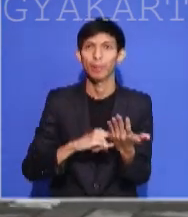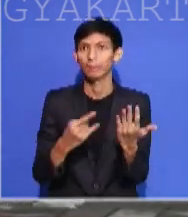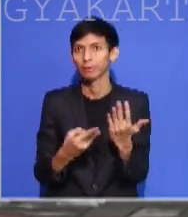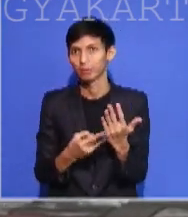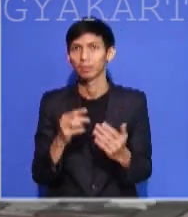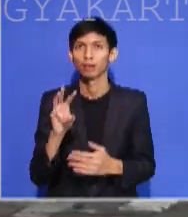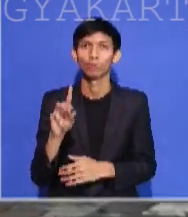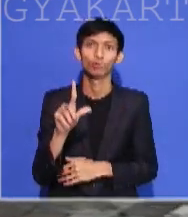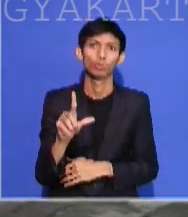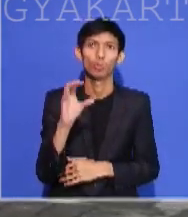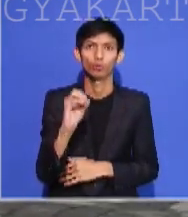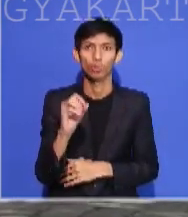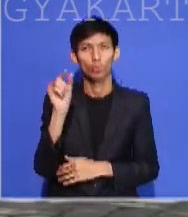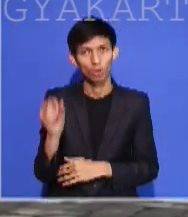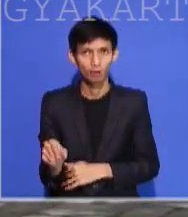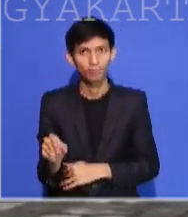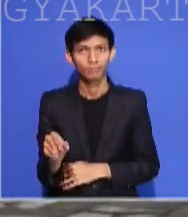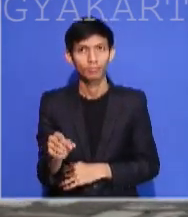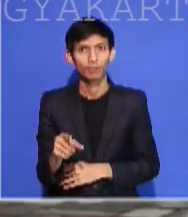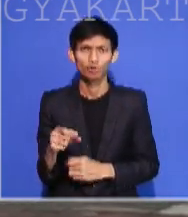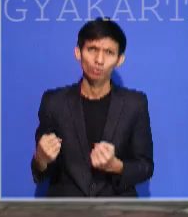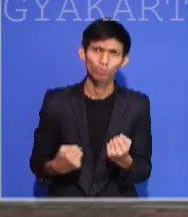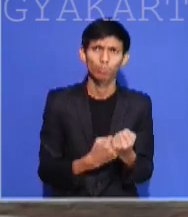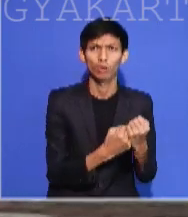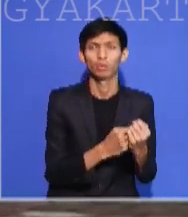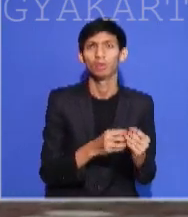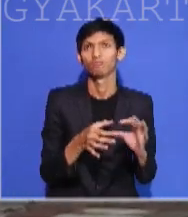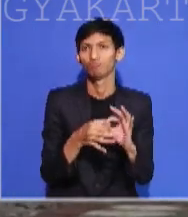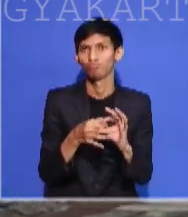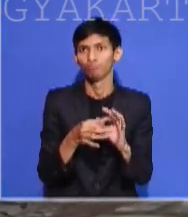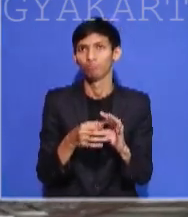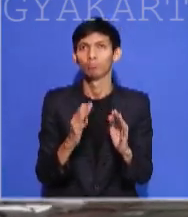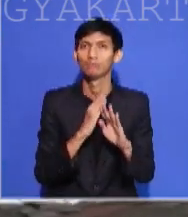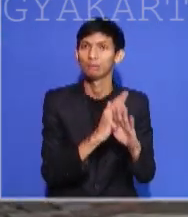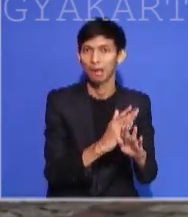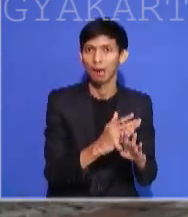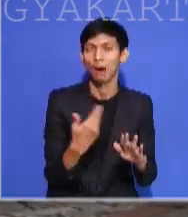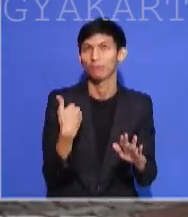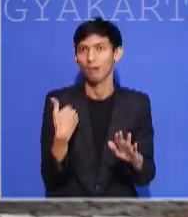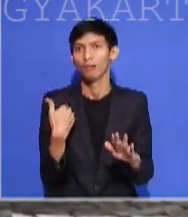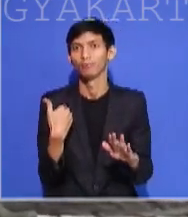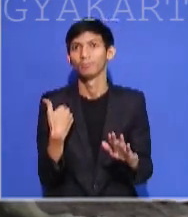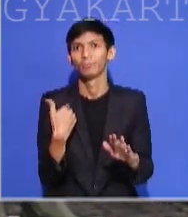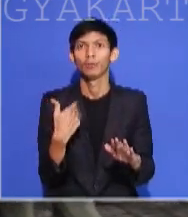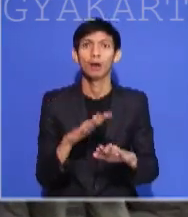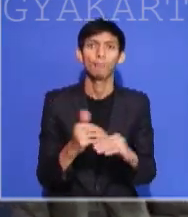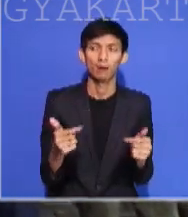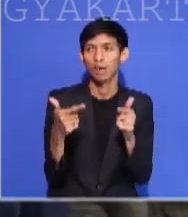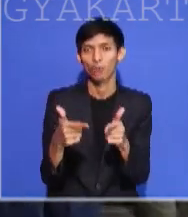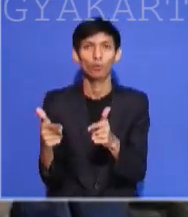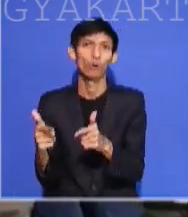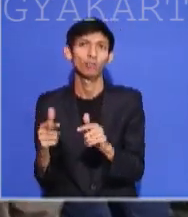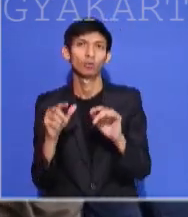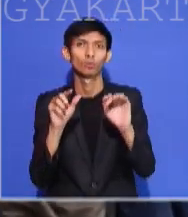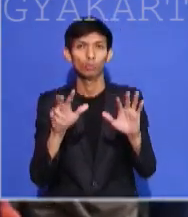370 personil didukung mitra kerja yang bertugas dalam pekerjaan preventif maupun penanganan gangguan berjumlah 9 tim